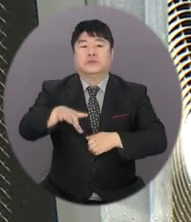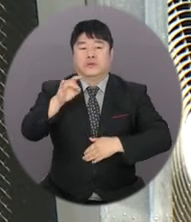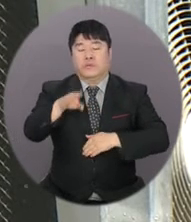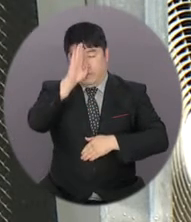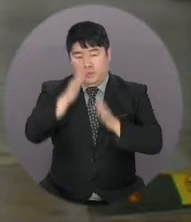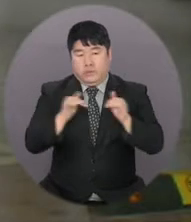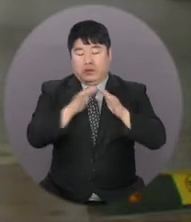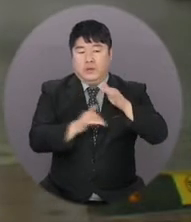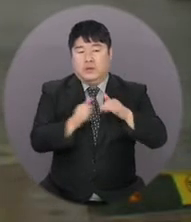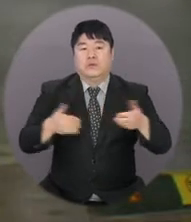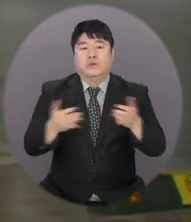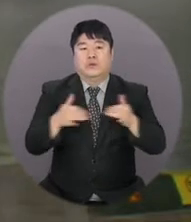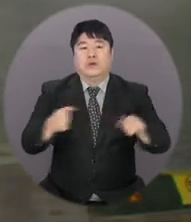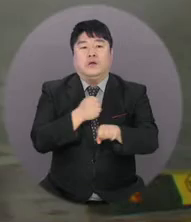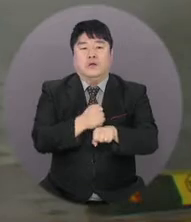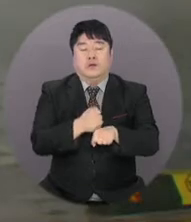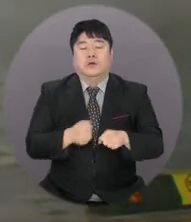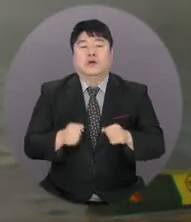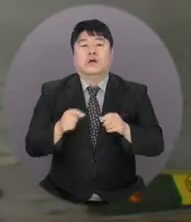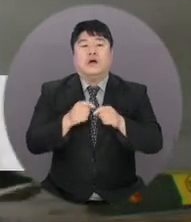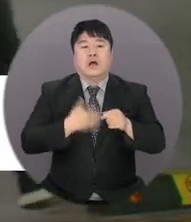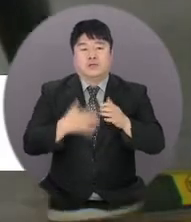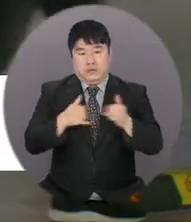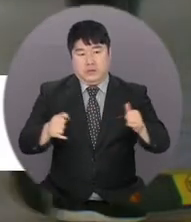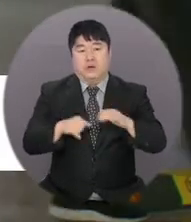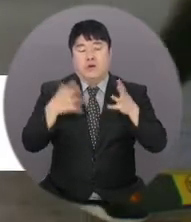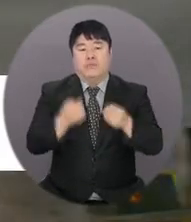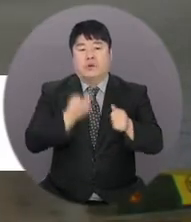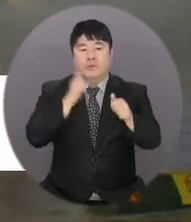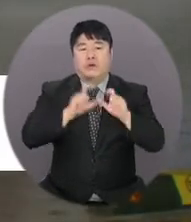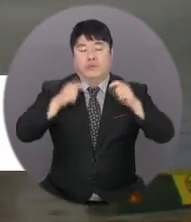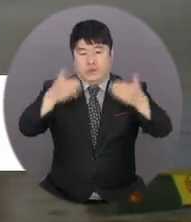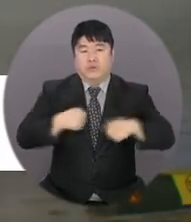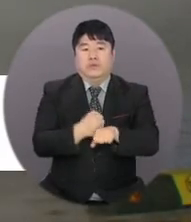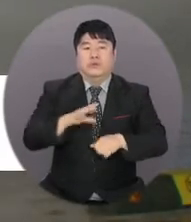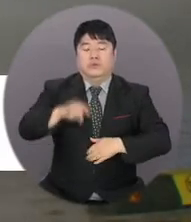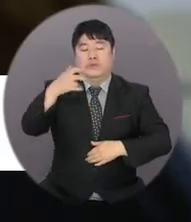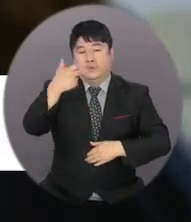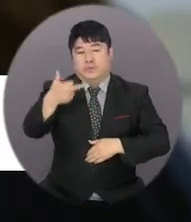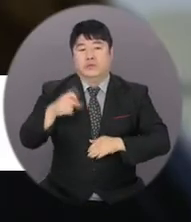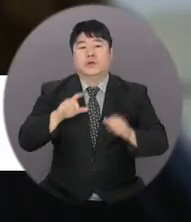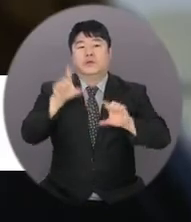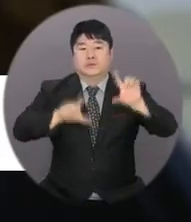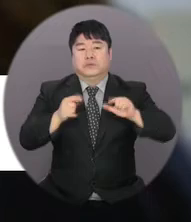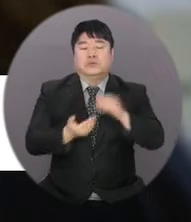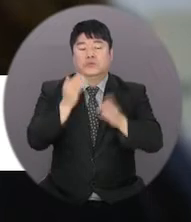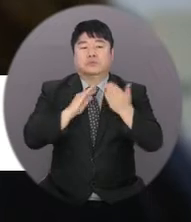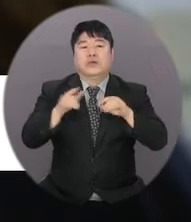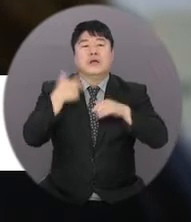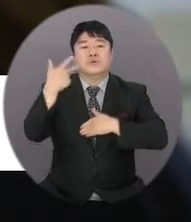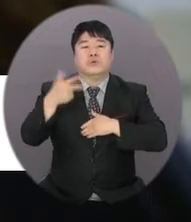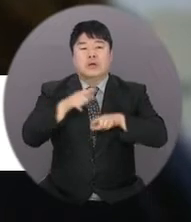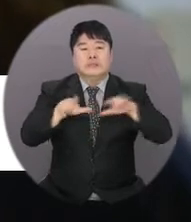가족, 직장 동료, 지인 등이 무더기로 확진 판정을 받았고 최초 환자가 지난 17일 증상 발현 이후 일주일가량